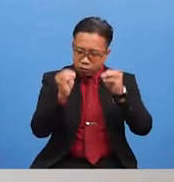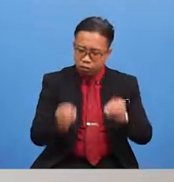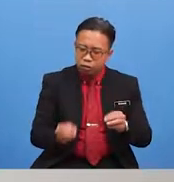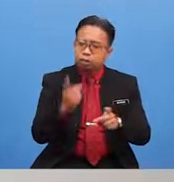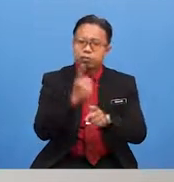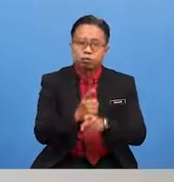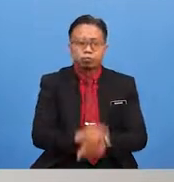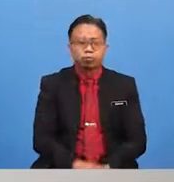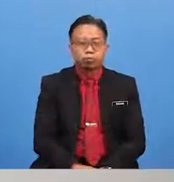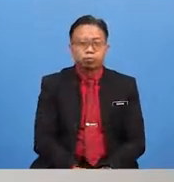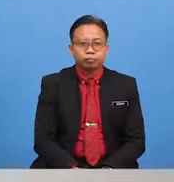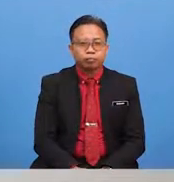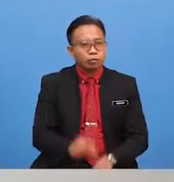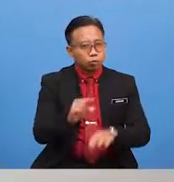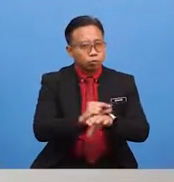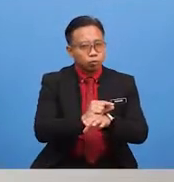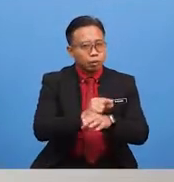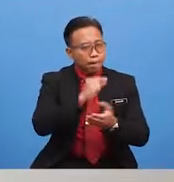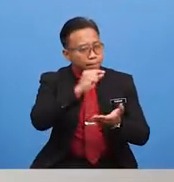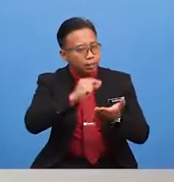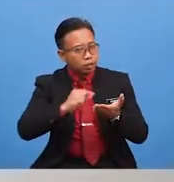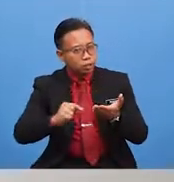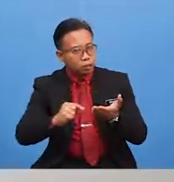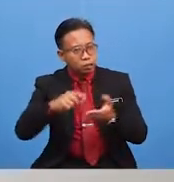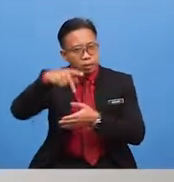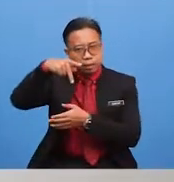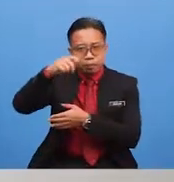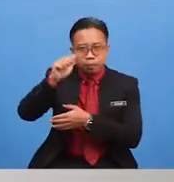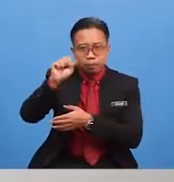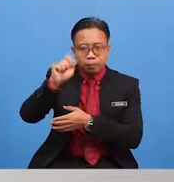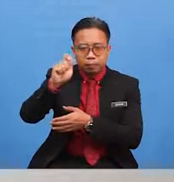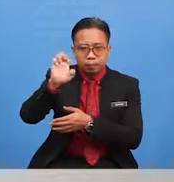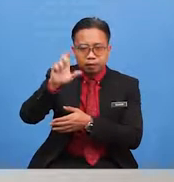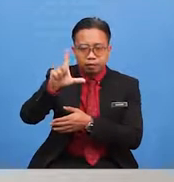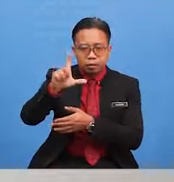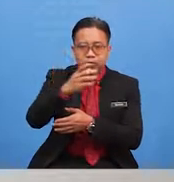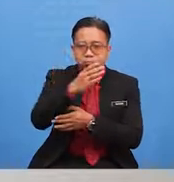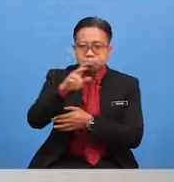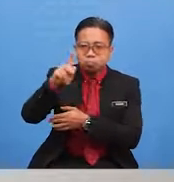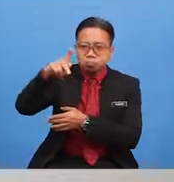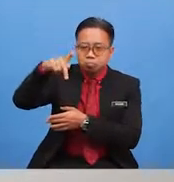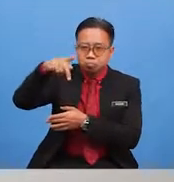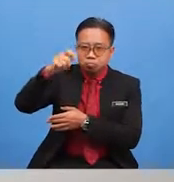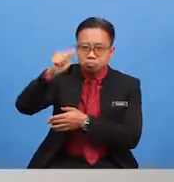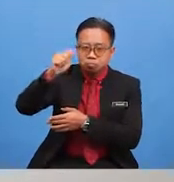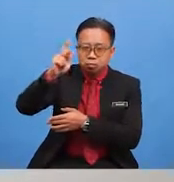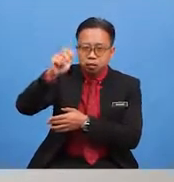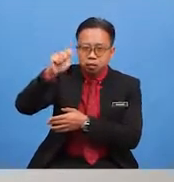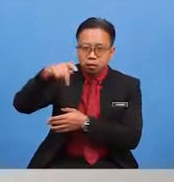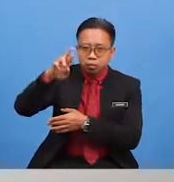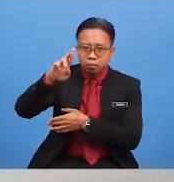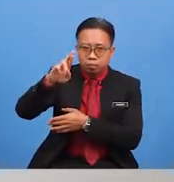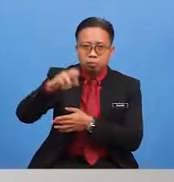yang digunakan juga seperti pensel, pastel, kapur, arang, pen dan